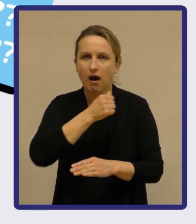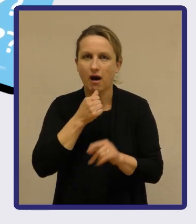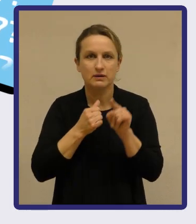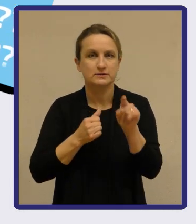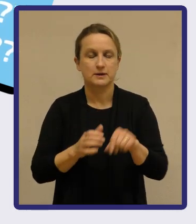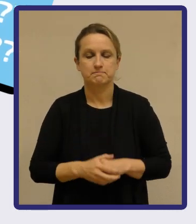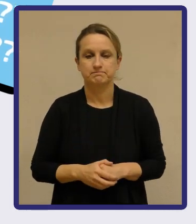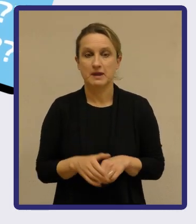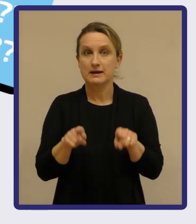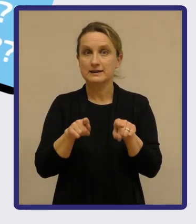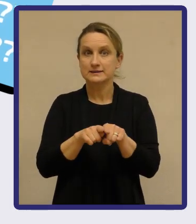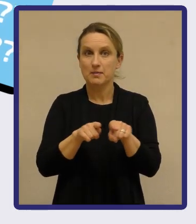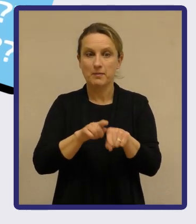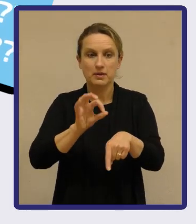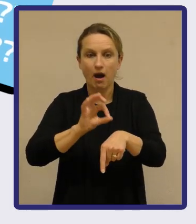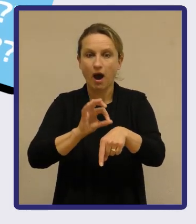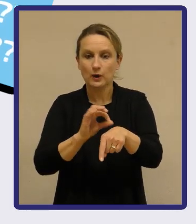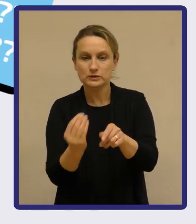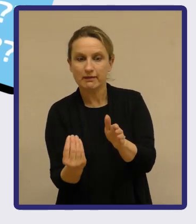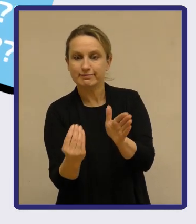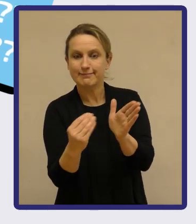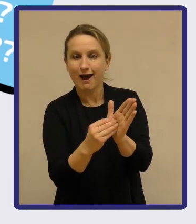diagnoosi saanud inimesi.